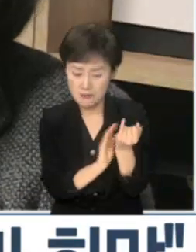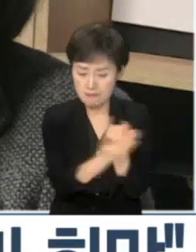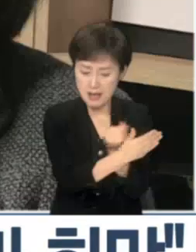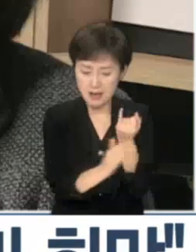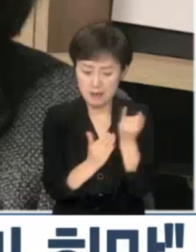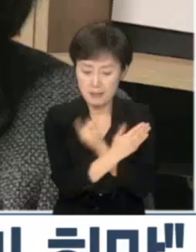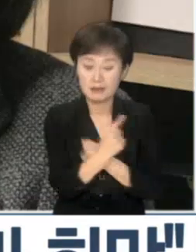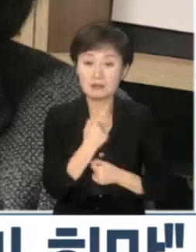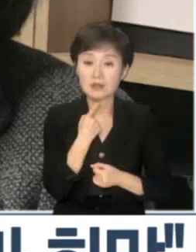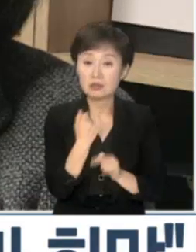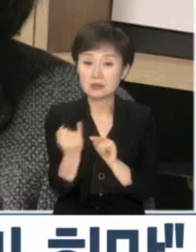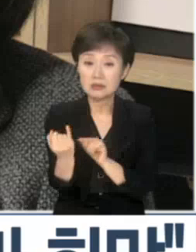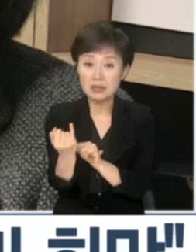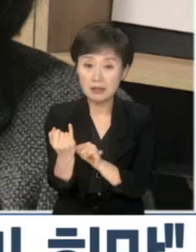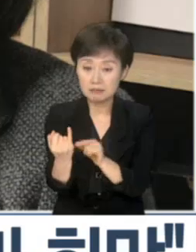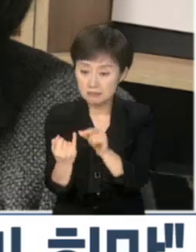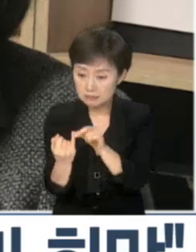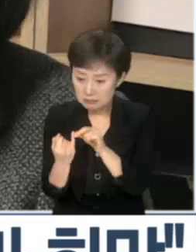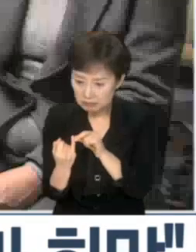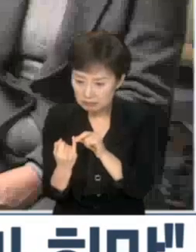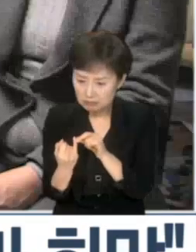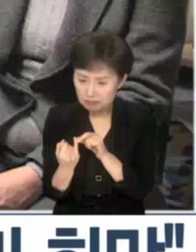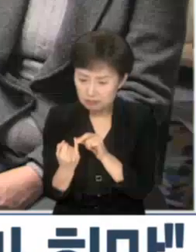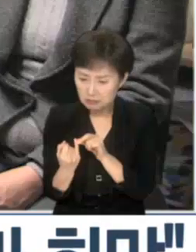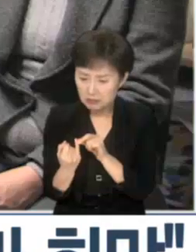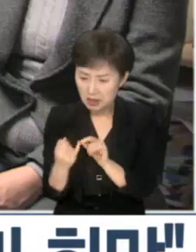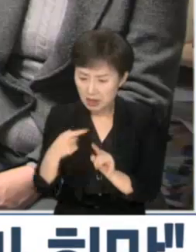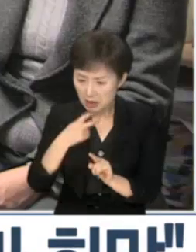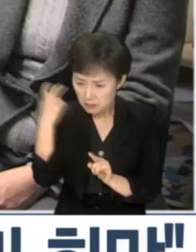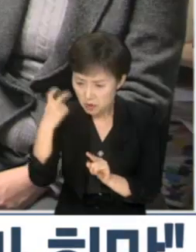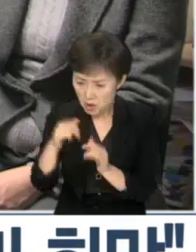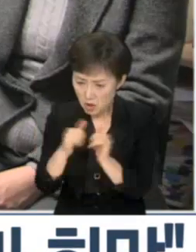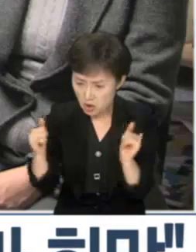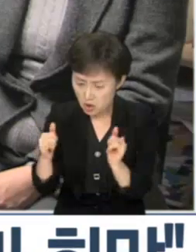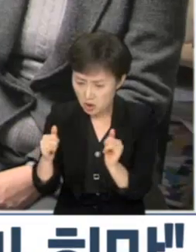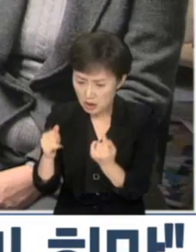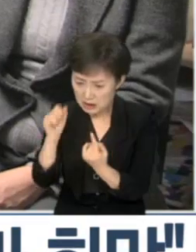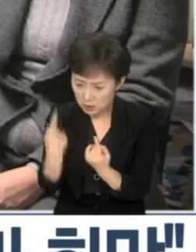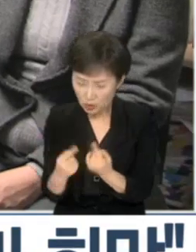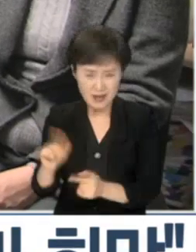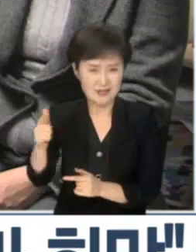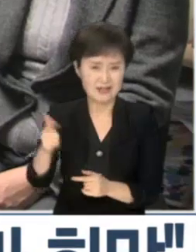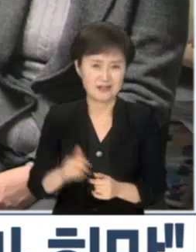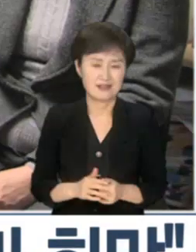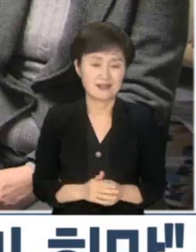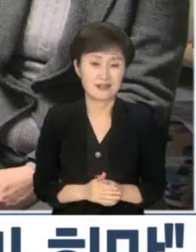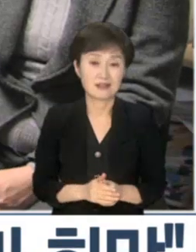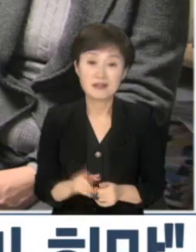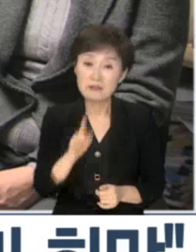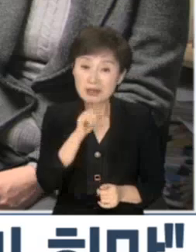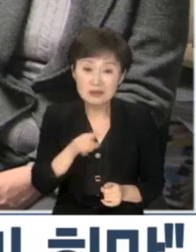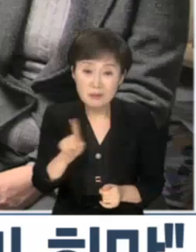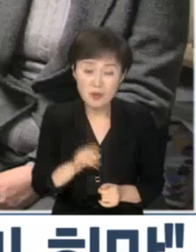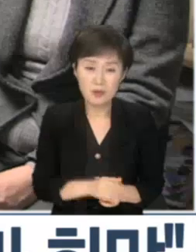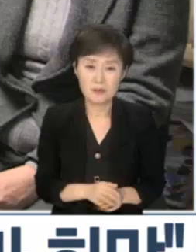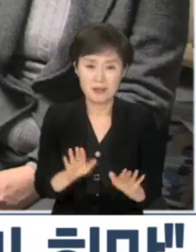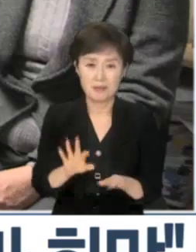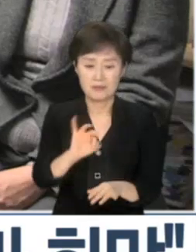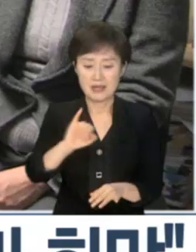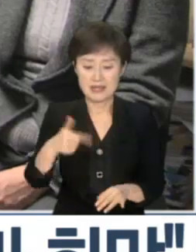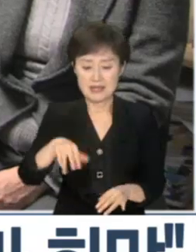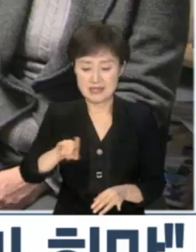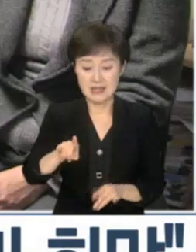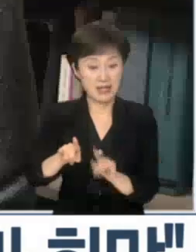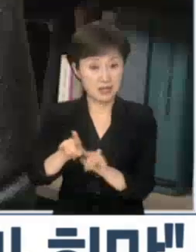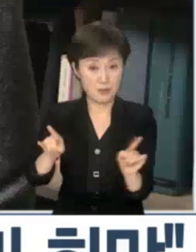이게 인재영입 이론이냐 하는데 그렇지 않습니다. 인재영입이라는 것은 여야를 떠나서 그 사람의